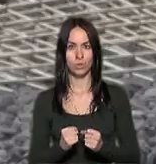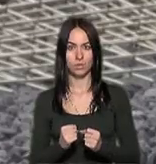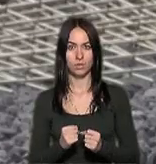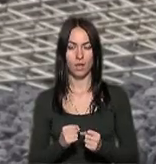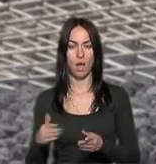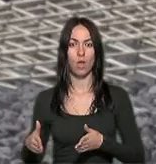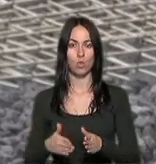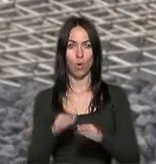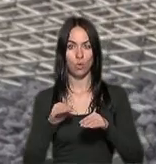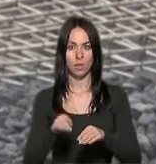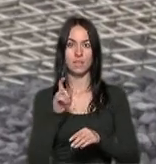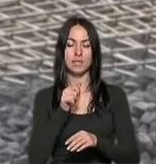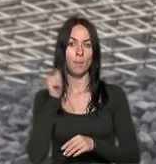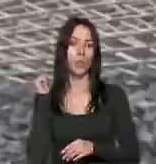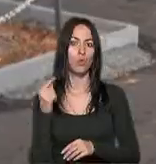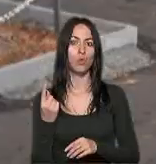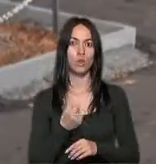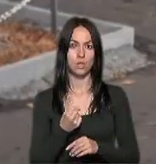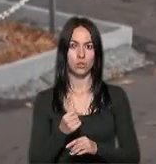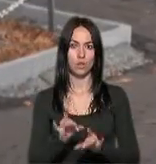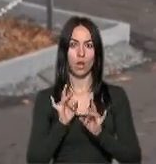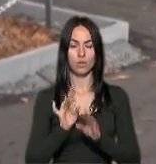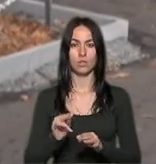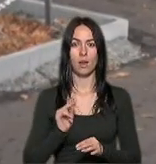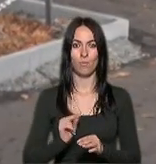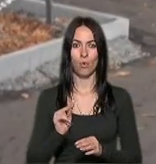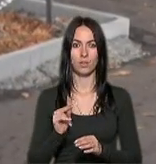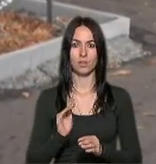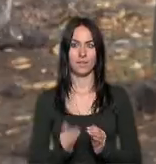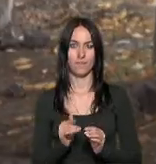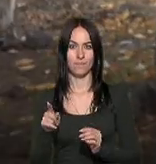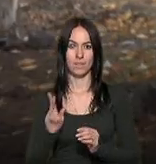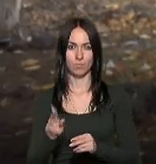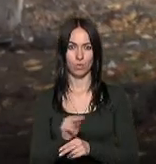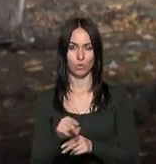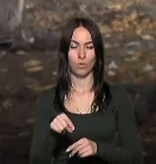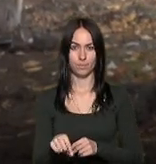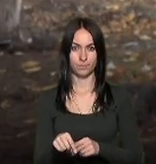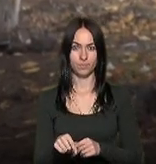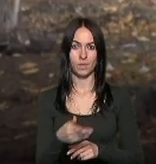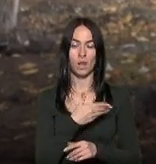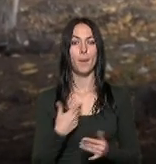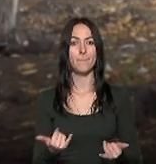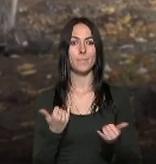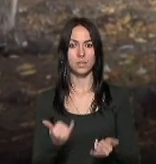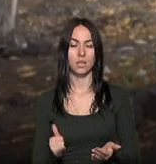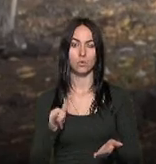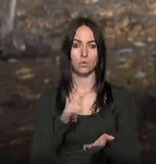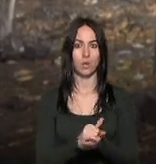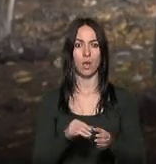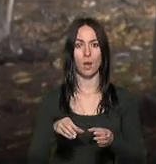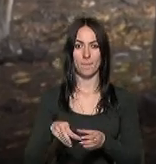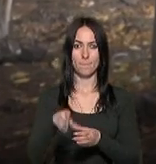Дорогу укладають з минулого тижня, каже працівник фірми-підрядника Олександр Машкін. Ми зараз встановлюємо бордюри,